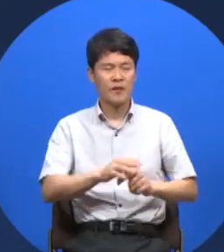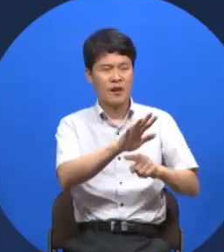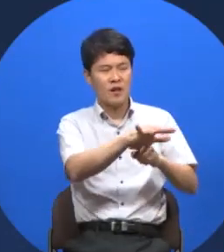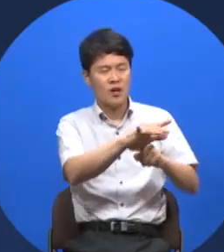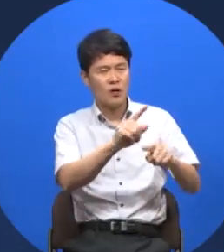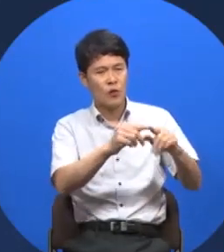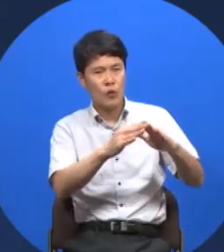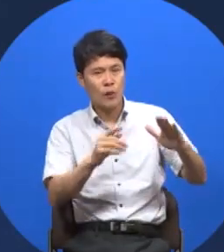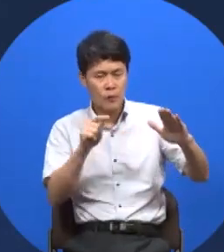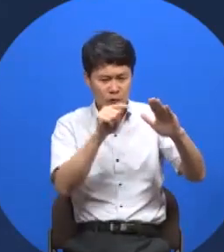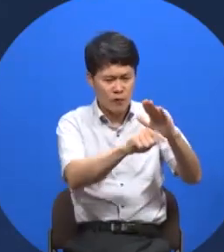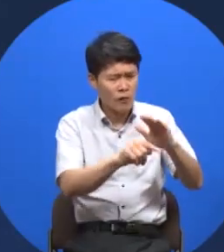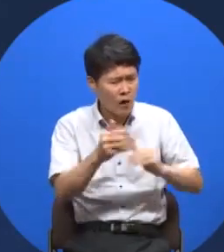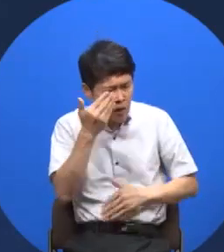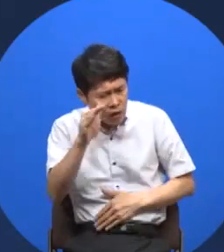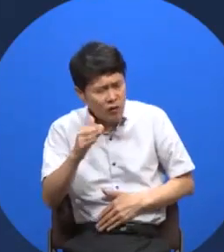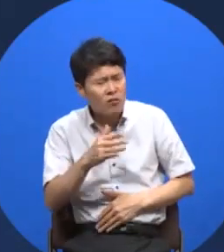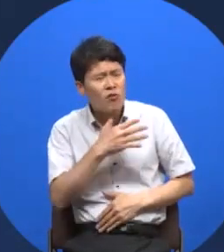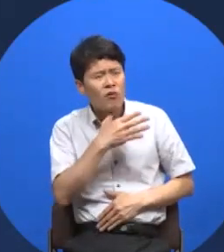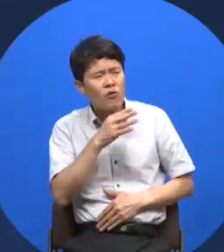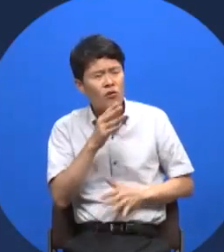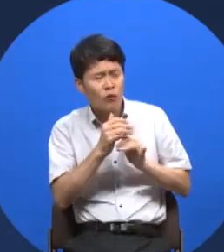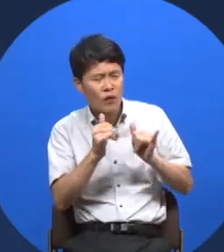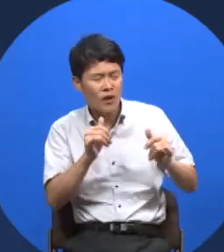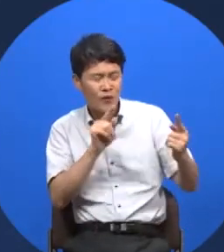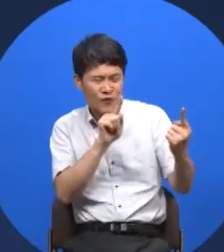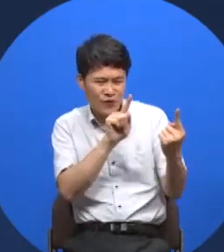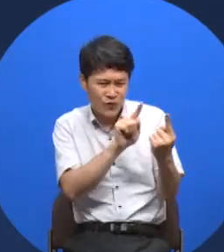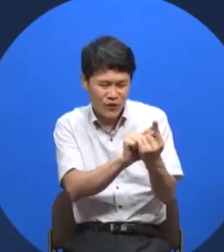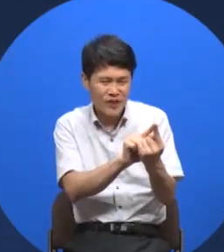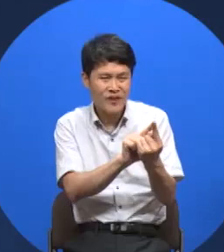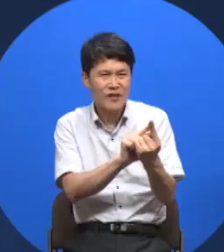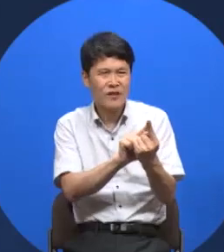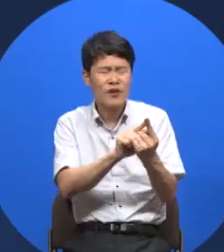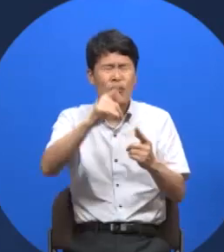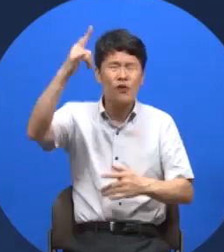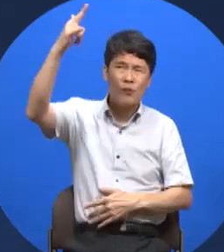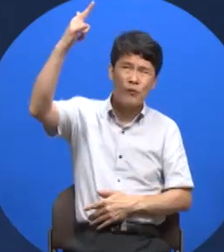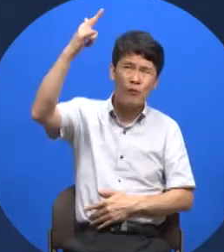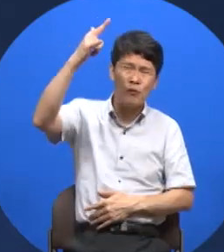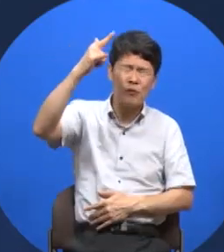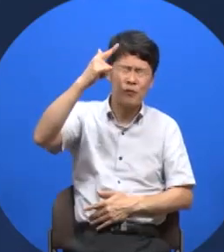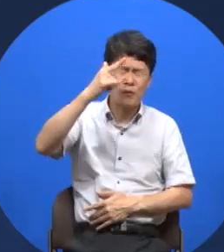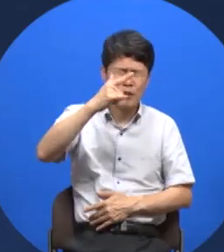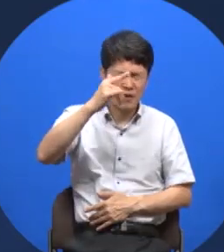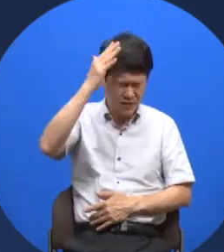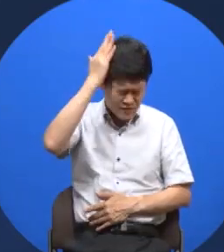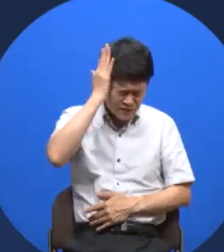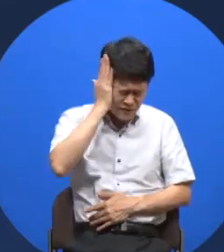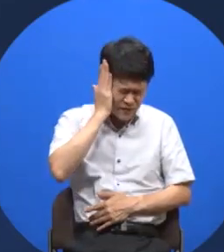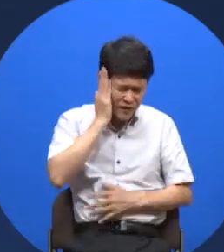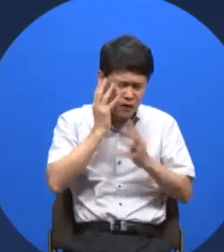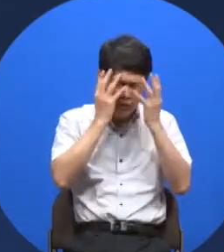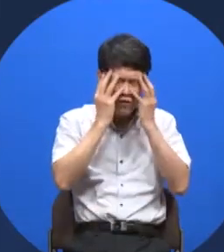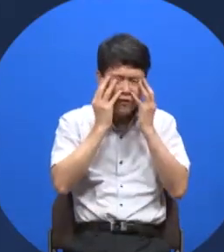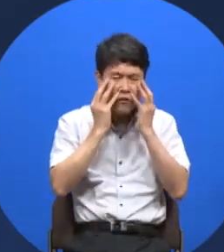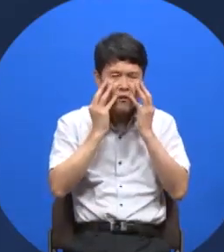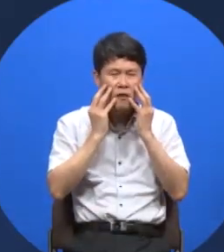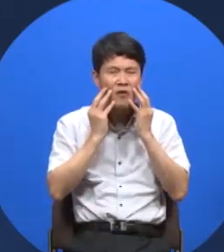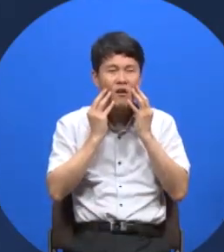가서 낯설었던 노인들을 만나며 그 햇빛에 검게 탄 그을린 피부의